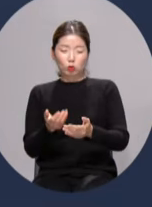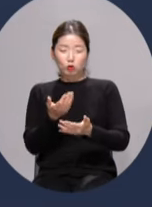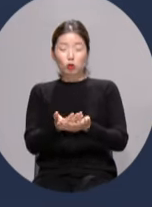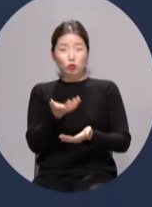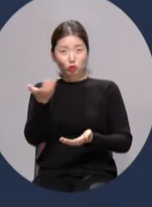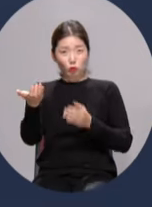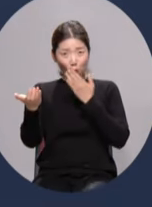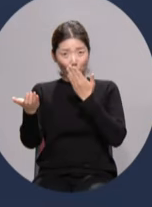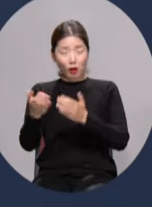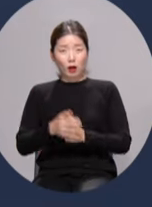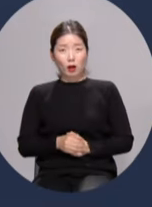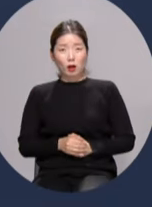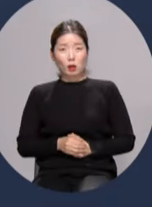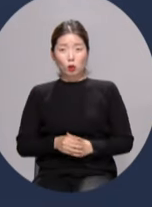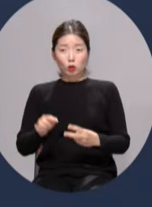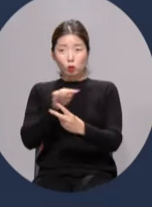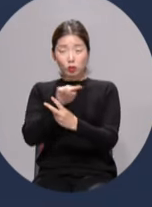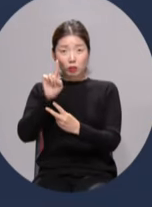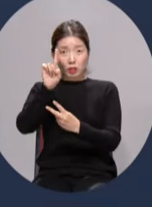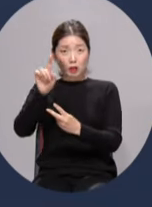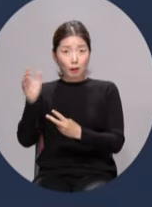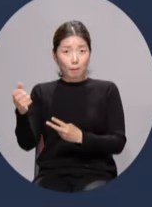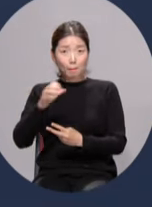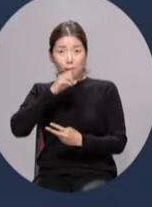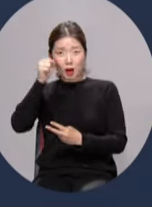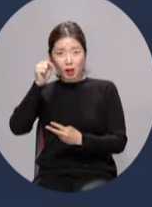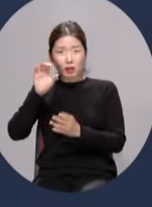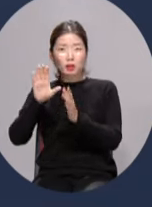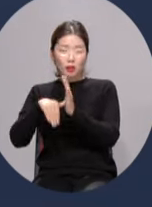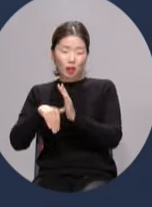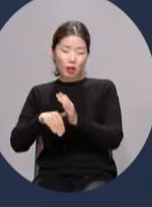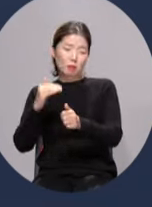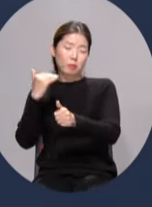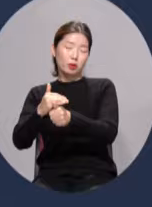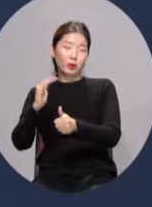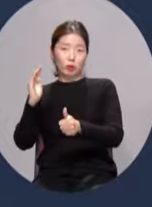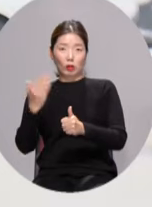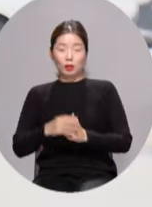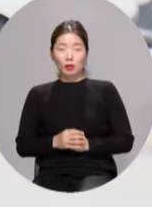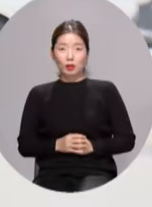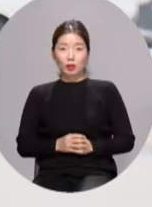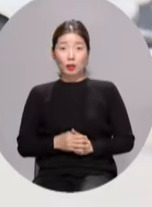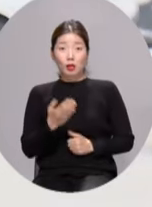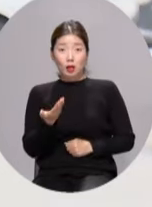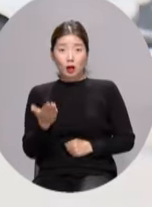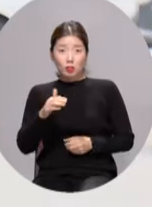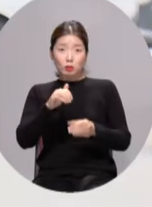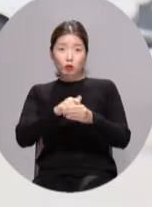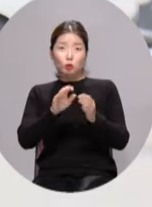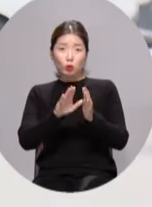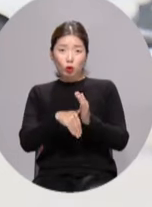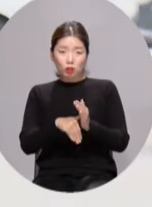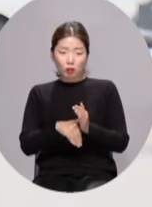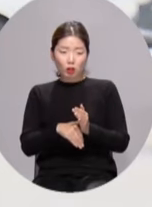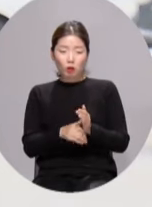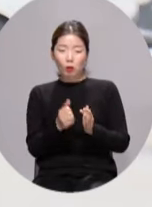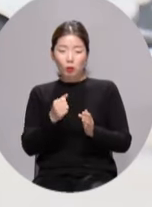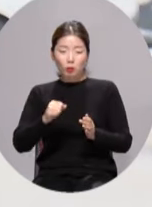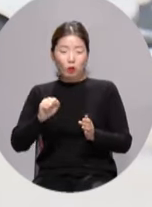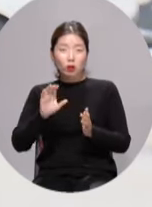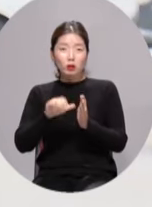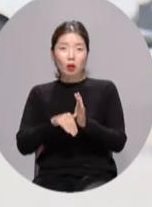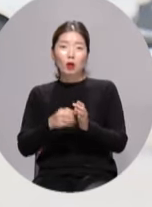수 있고서 과반을 확보해야 비로소 직이 박탈되는 겁니다 하지만 투표에서만이 부결되면